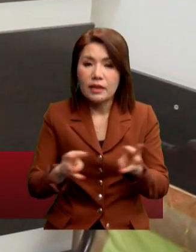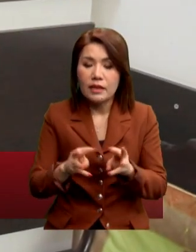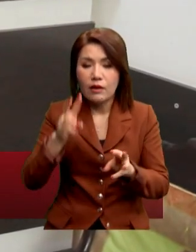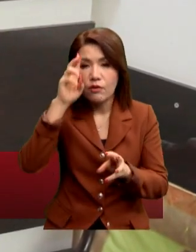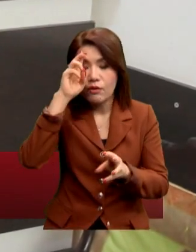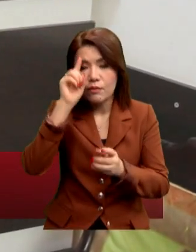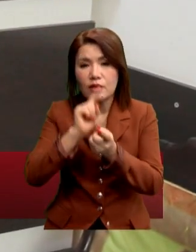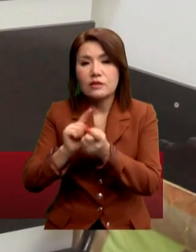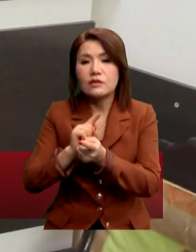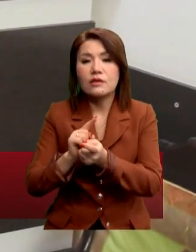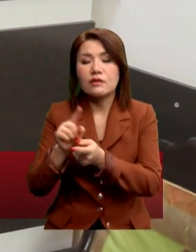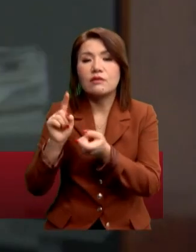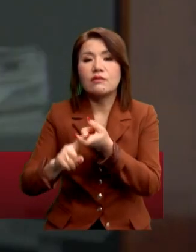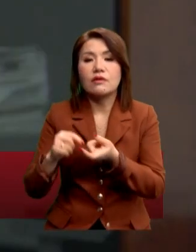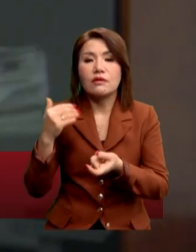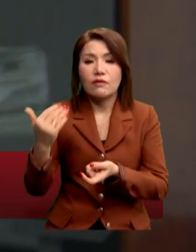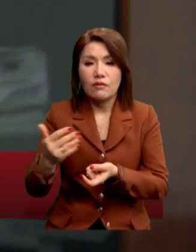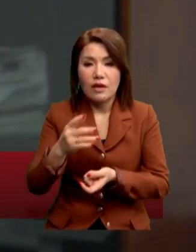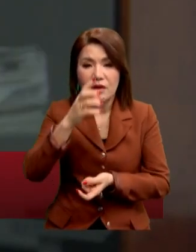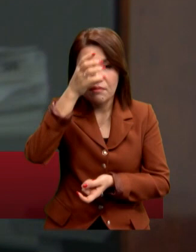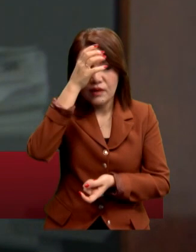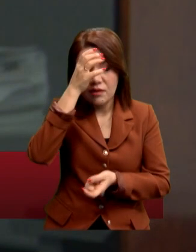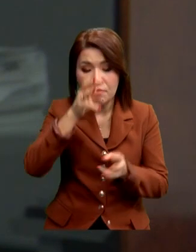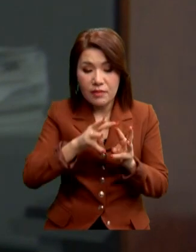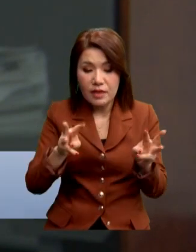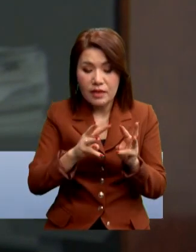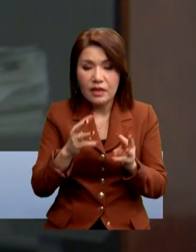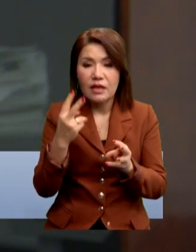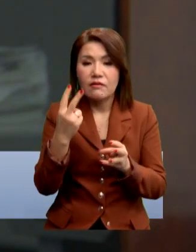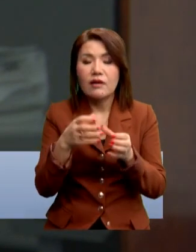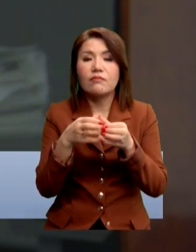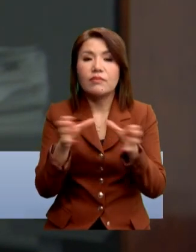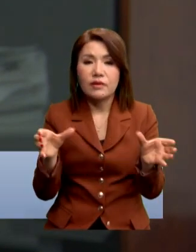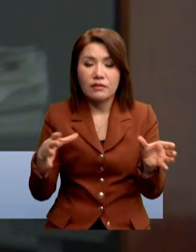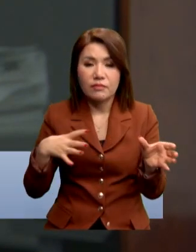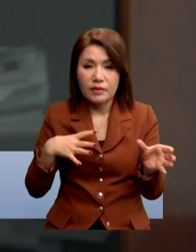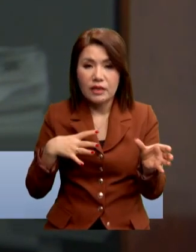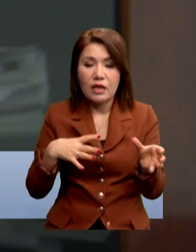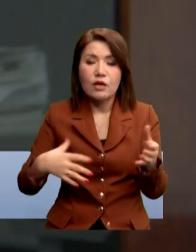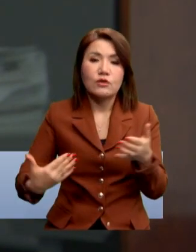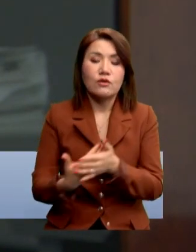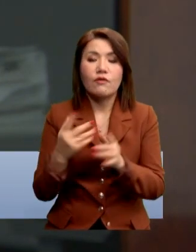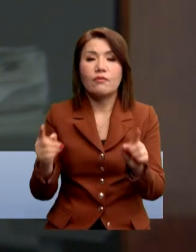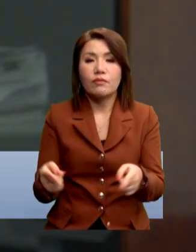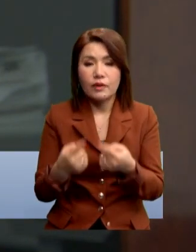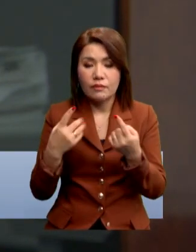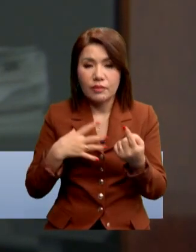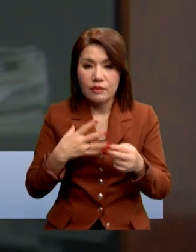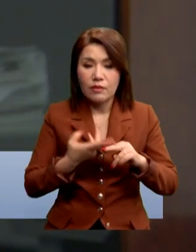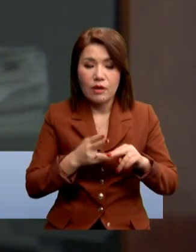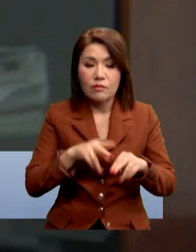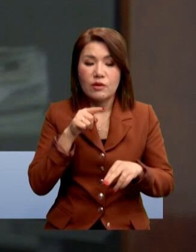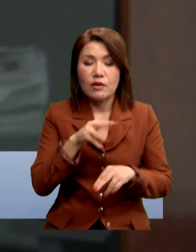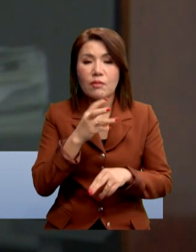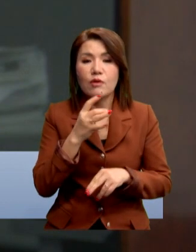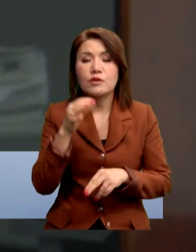үкіметтегі өзгерістермен байланыстырып отыр. Білім министрлігі екіге бөлінген болатын және қайта құрылды. Сол себепті осы маусым